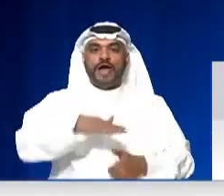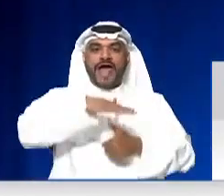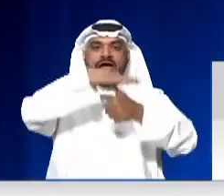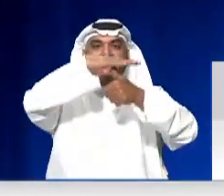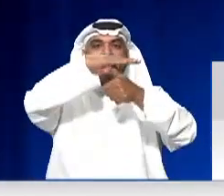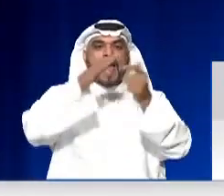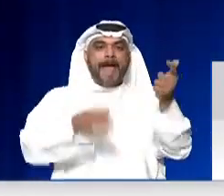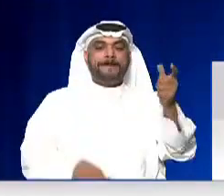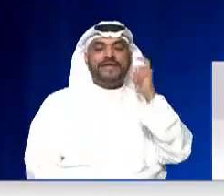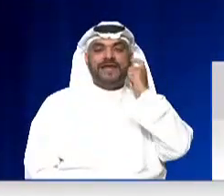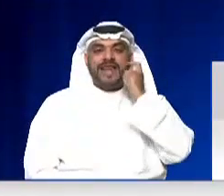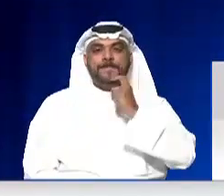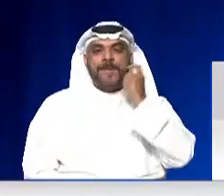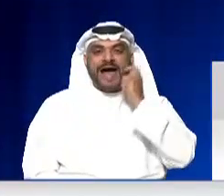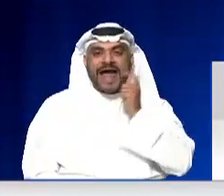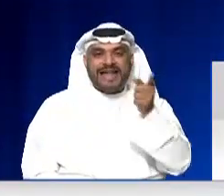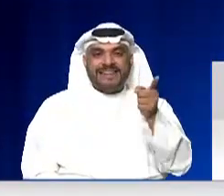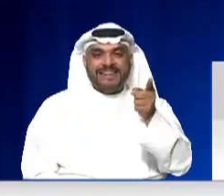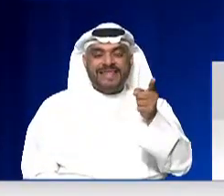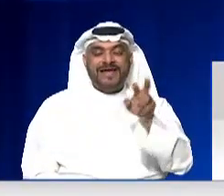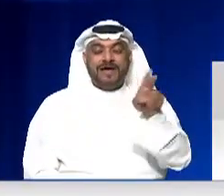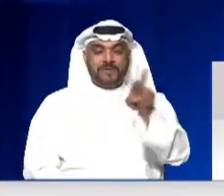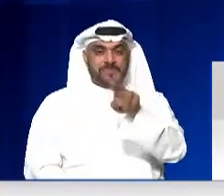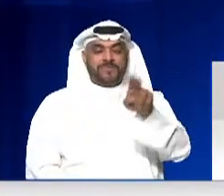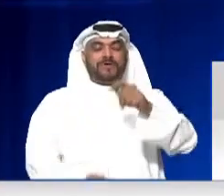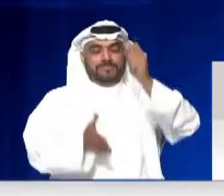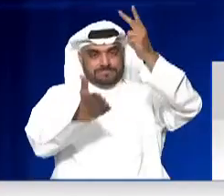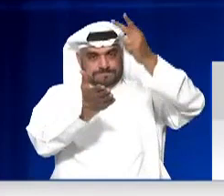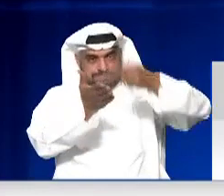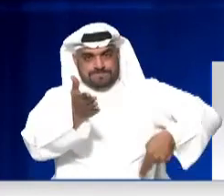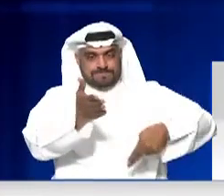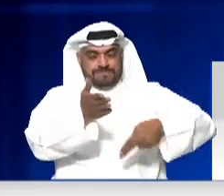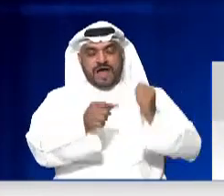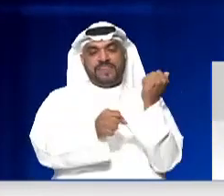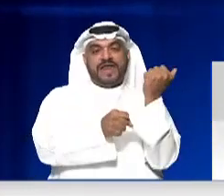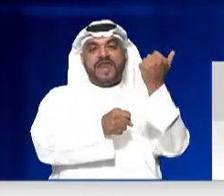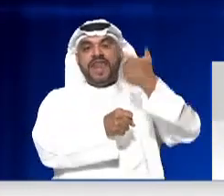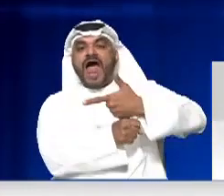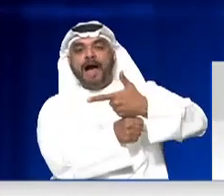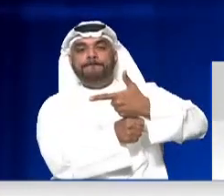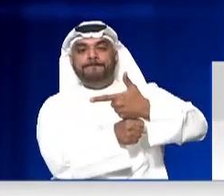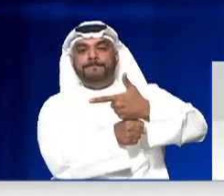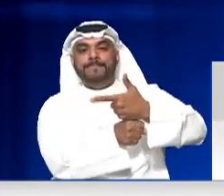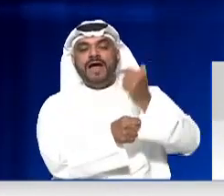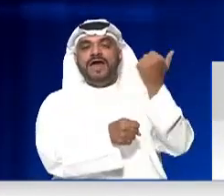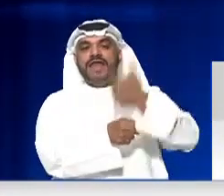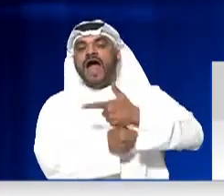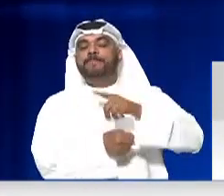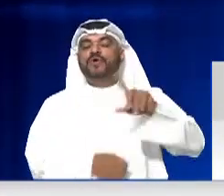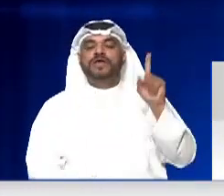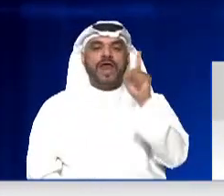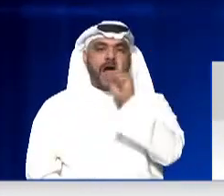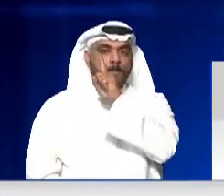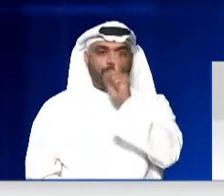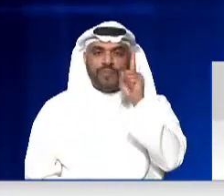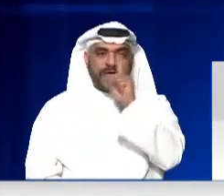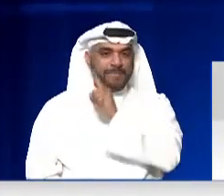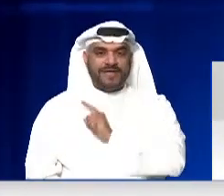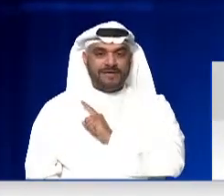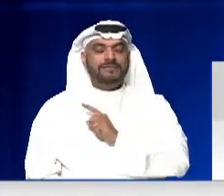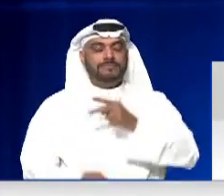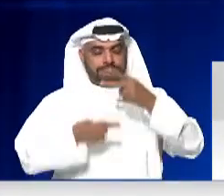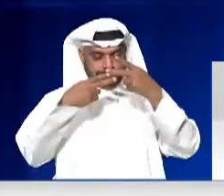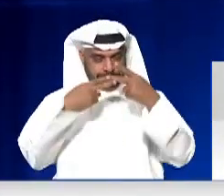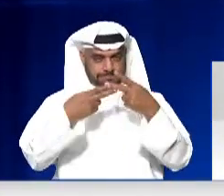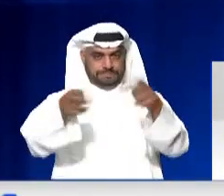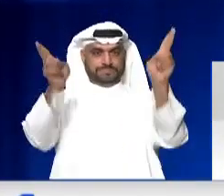حضرة صاحب السمو الشيخ محمد بن زايد آل نهيان رئيس دولة الإمارات العربية المتحدة بتعيينه